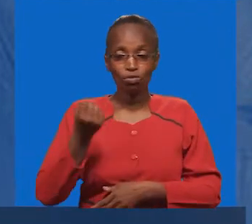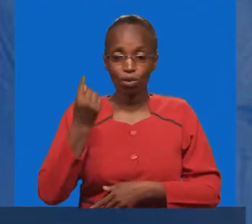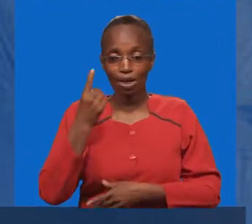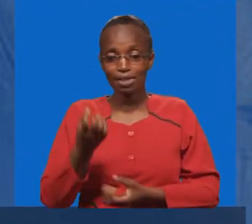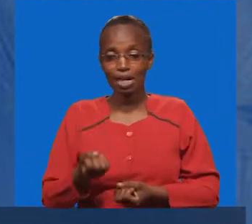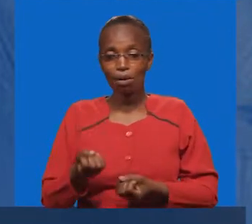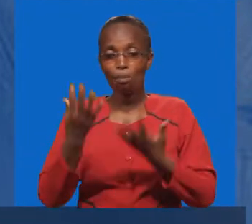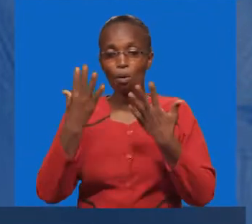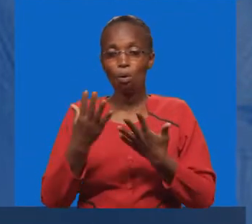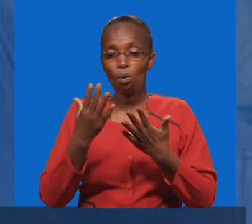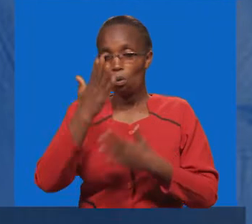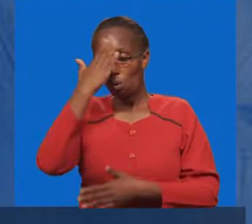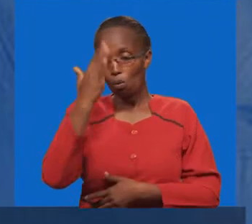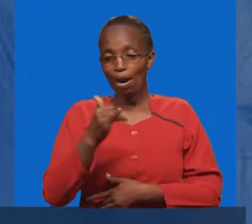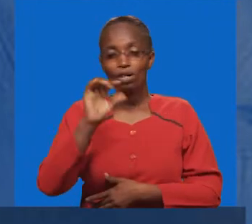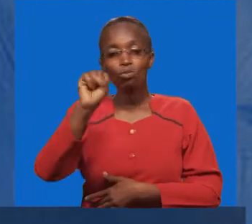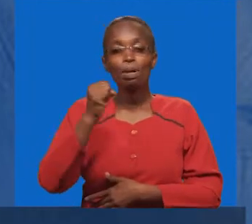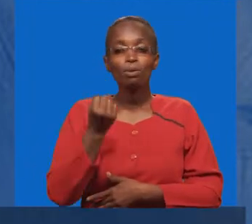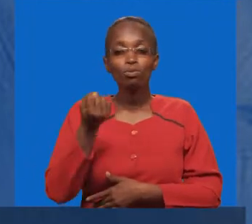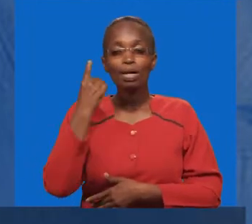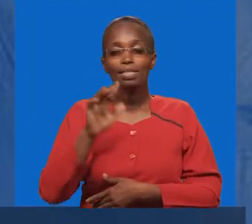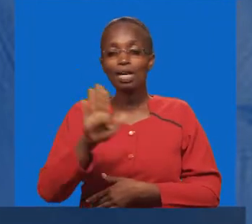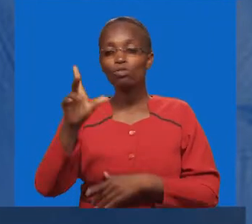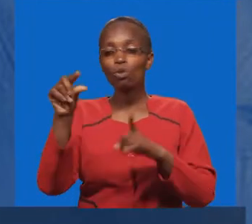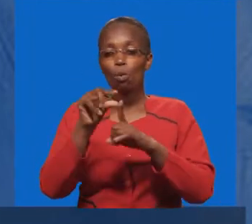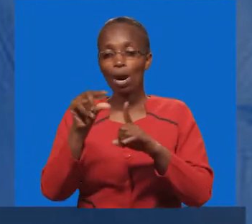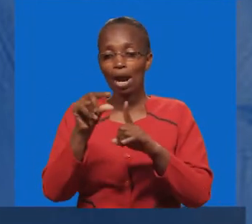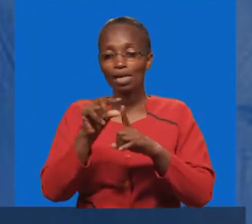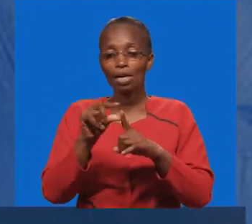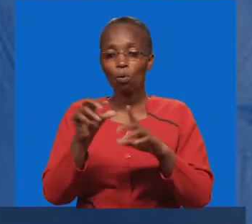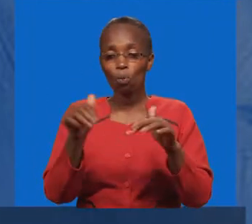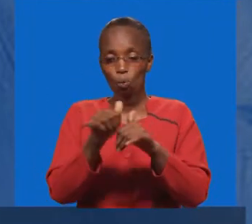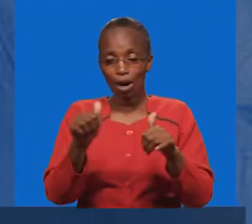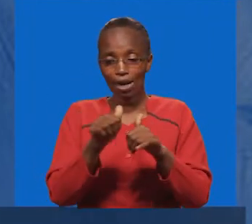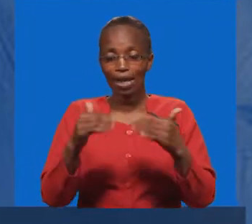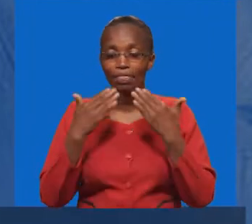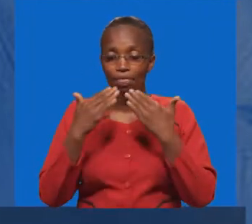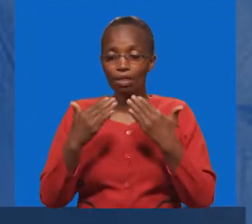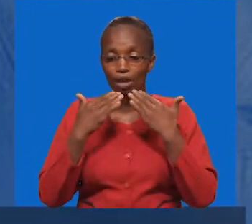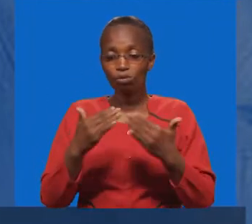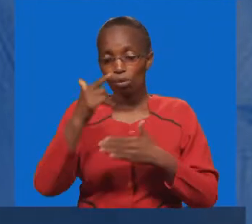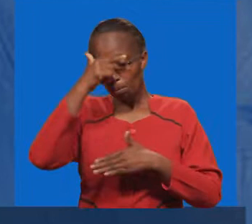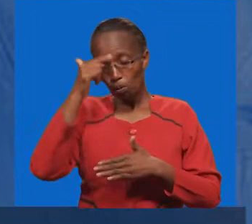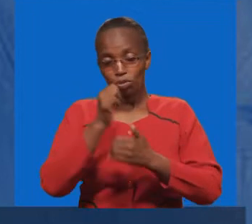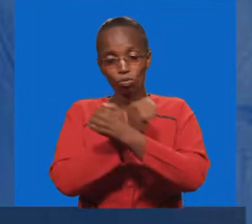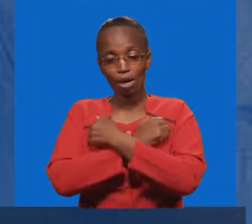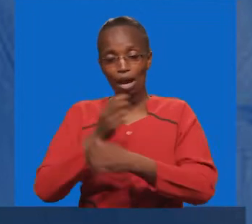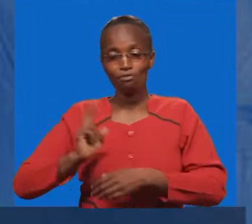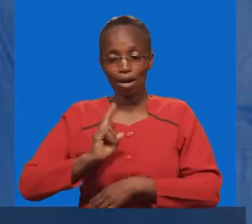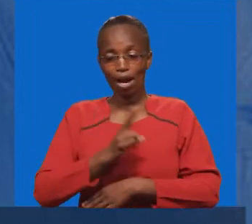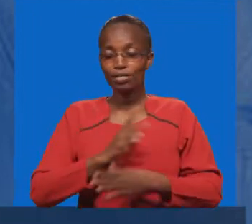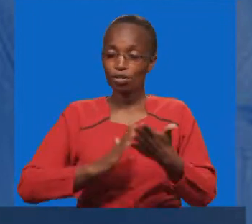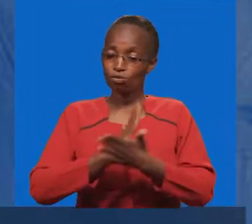katusaidie kuelewa zaidi na akatufafanulie ili tukaweze kuelewa neno lako kwa njia ambayo linastahili. Asante